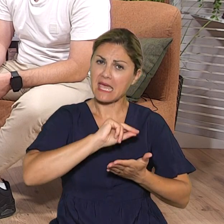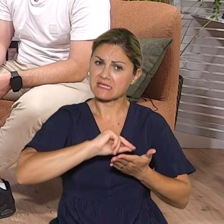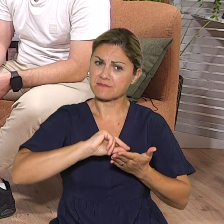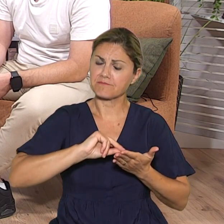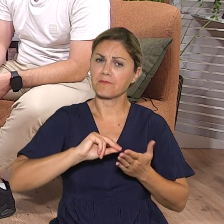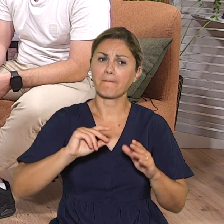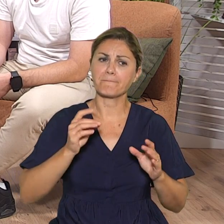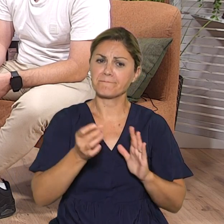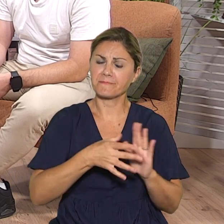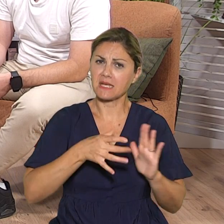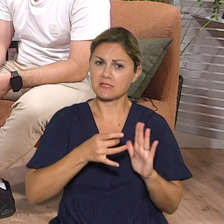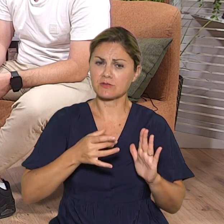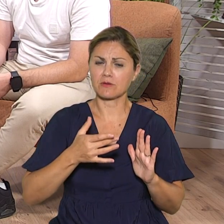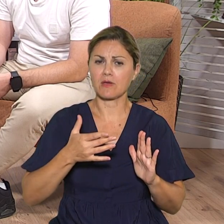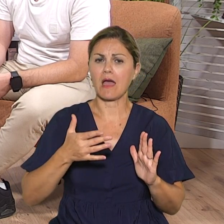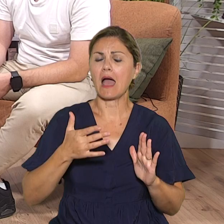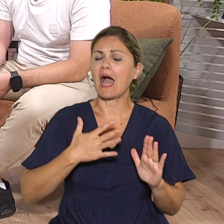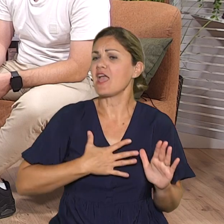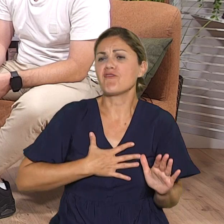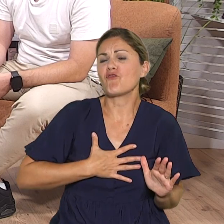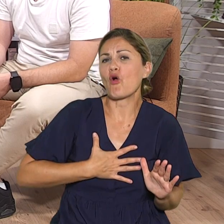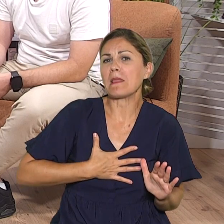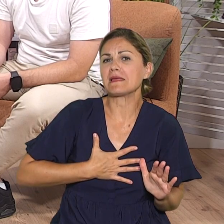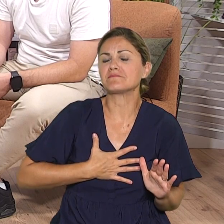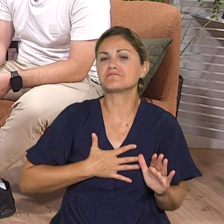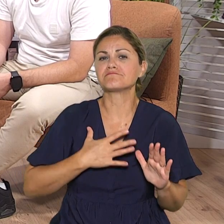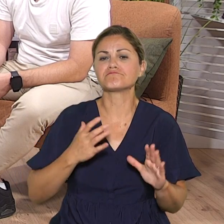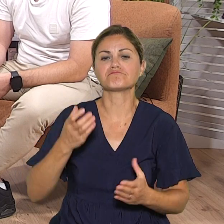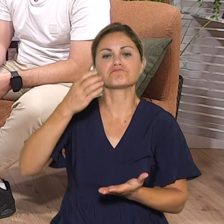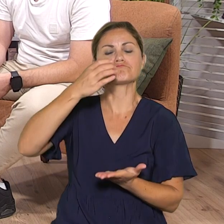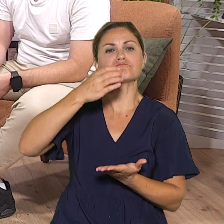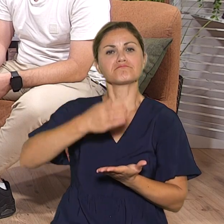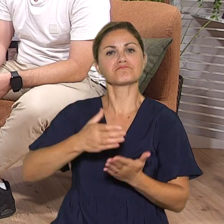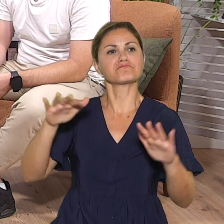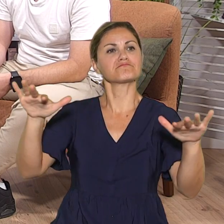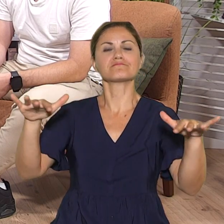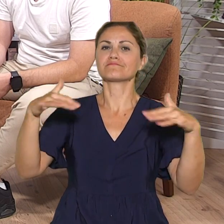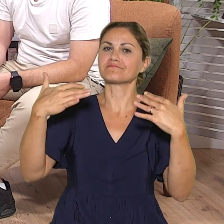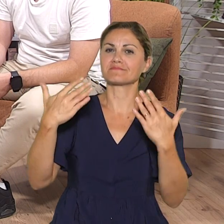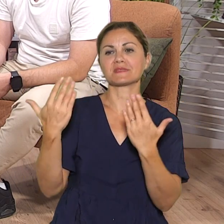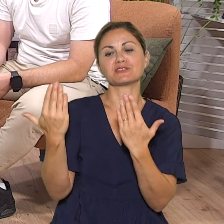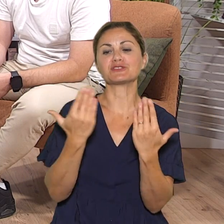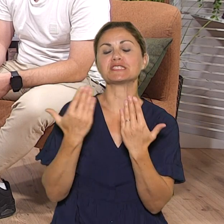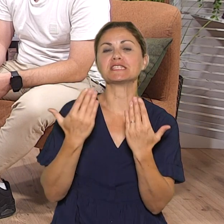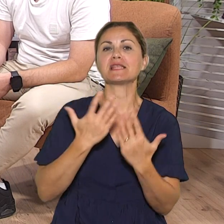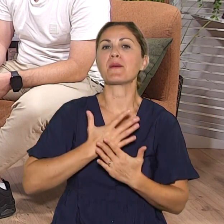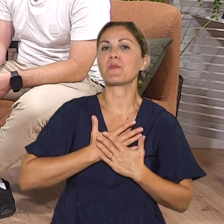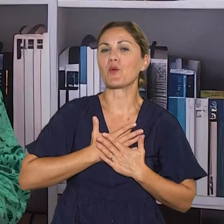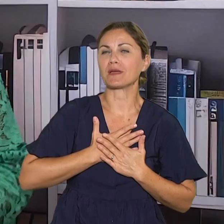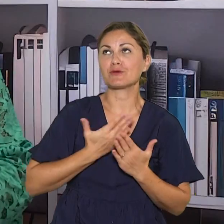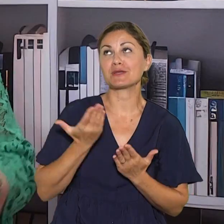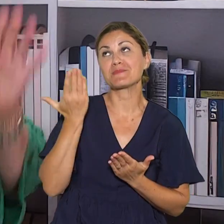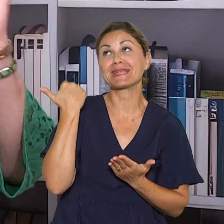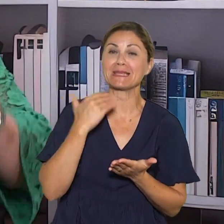za čas, a na te nastupe sam se navikla, pa mi jednostavno ništa ne predstavljaju više. Prije, na početku, možda mi bilo malo